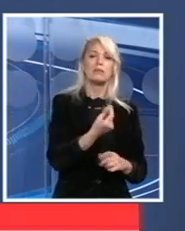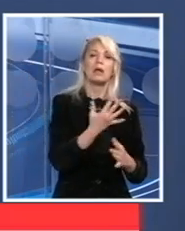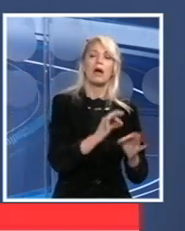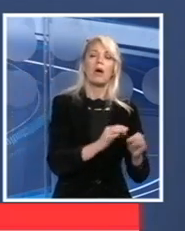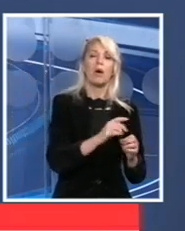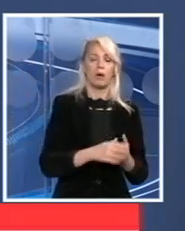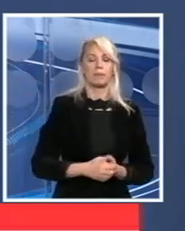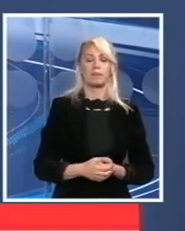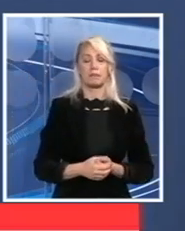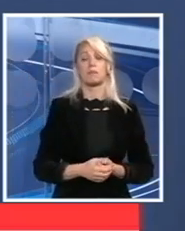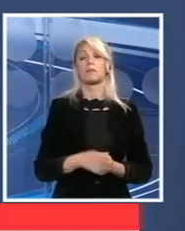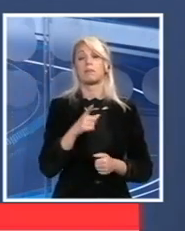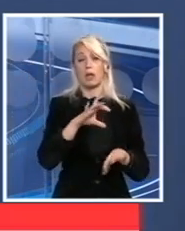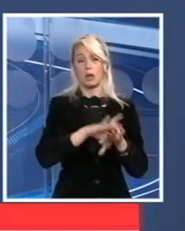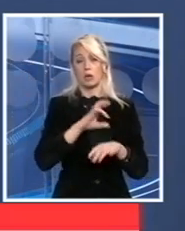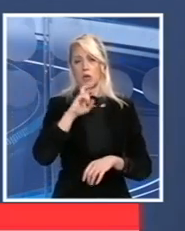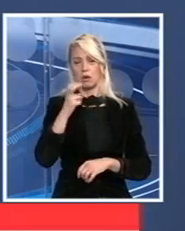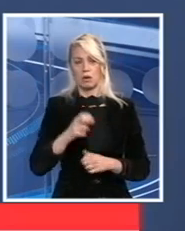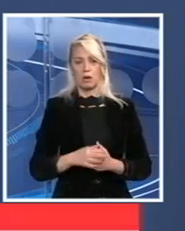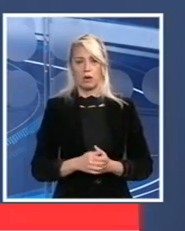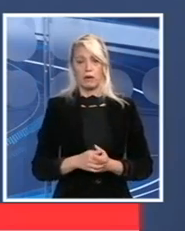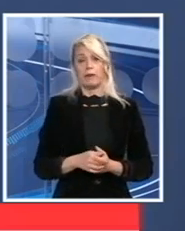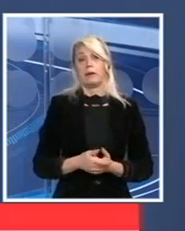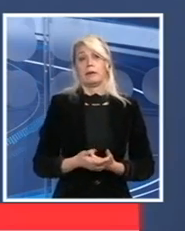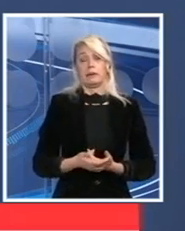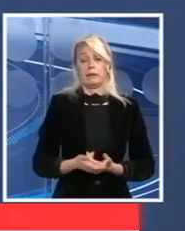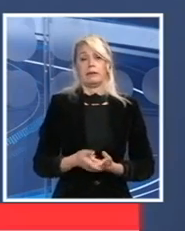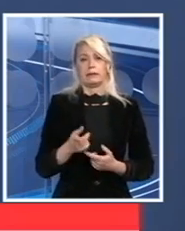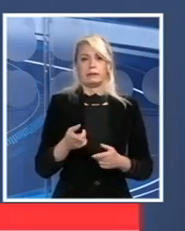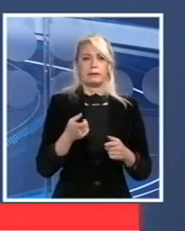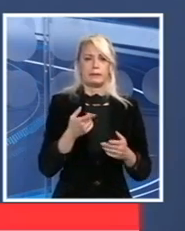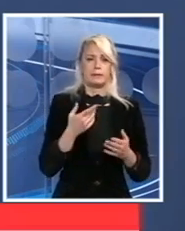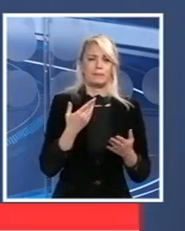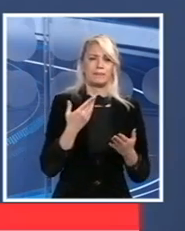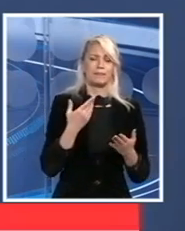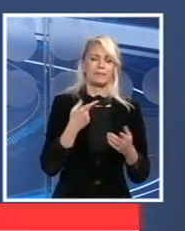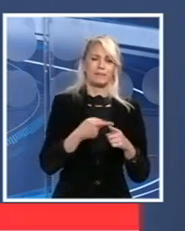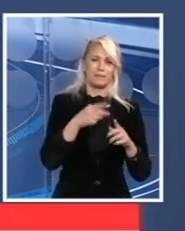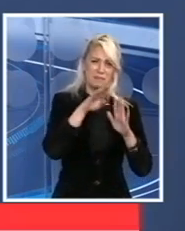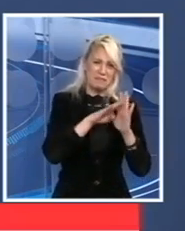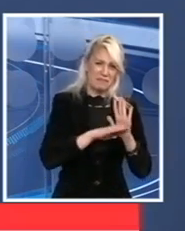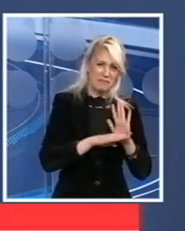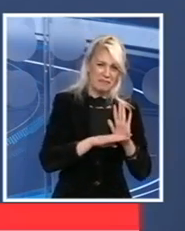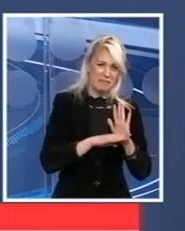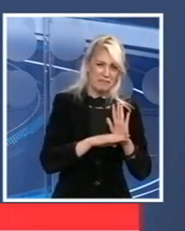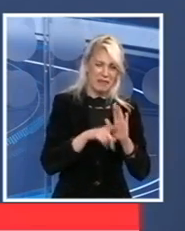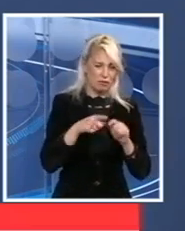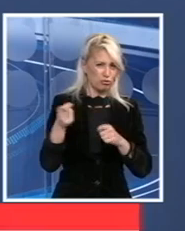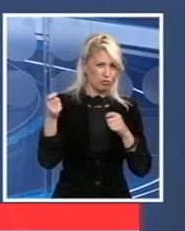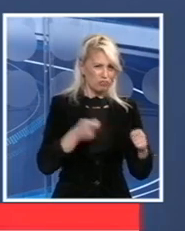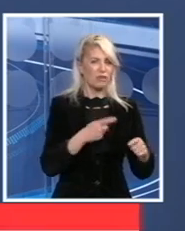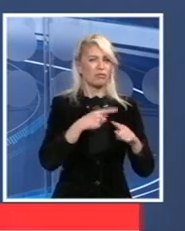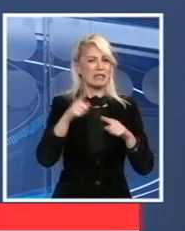Pa jedno, znači, osnovni efekat mera koje smo uveli kada je u pitanju